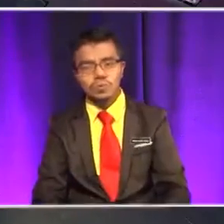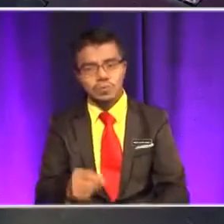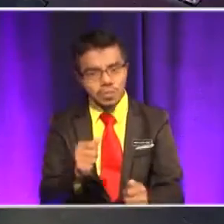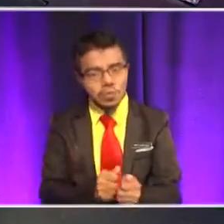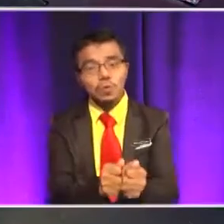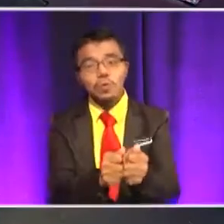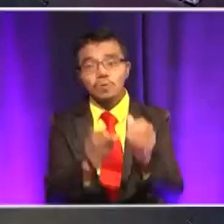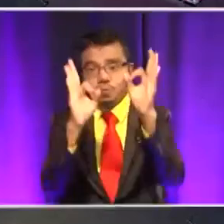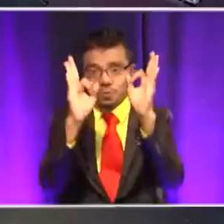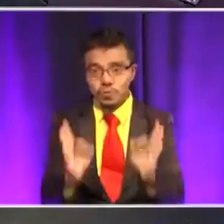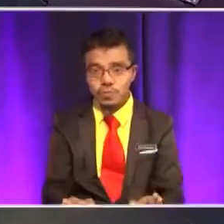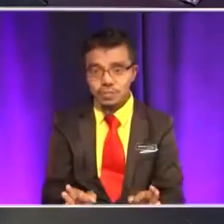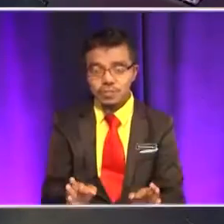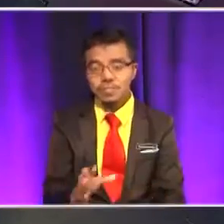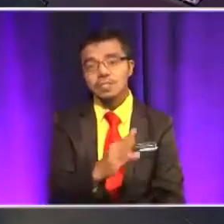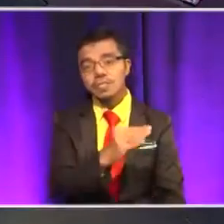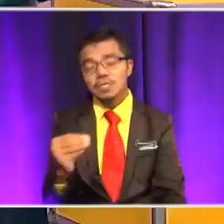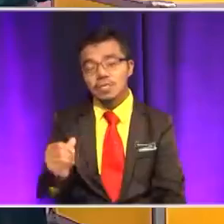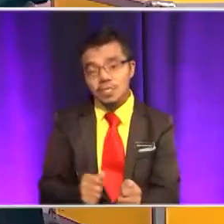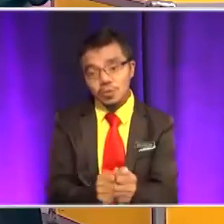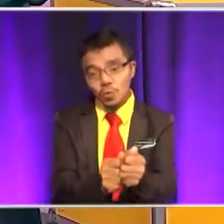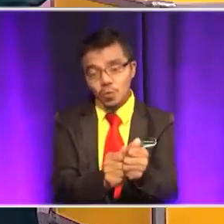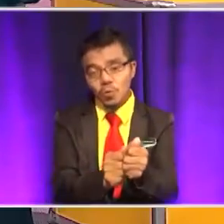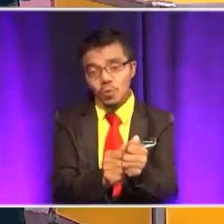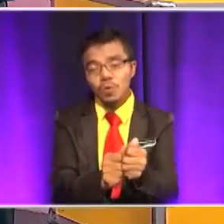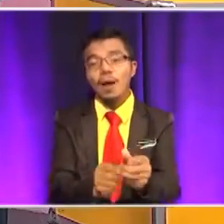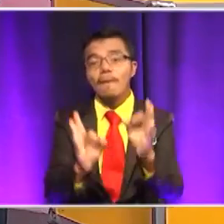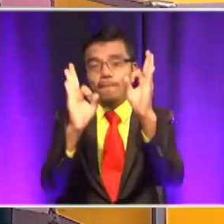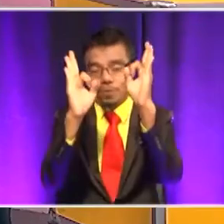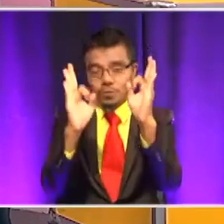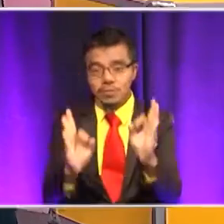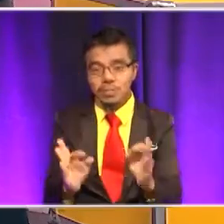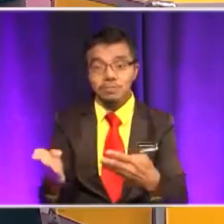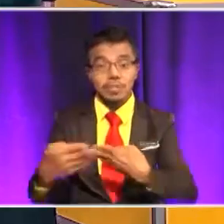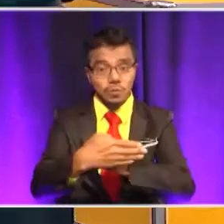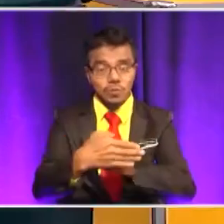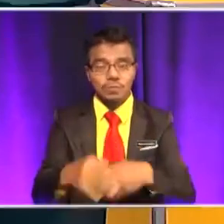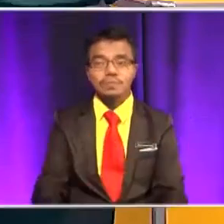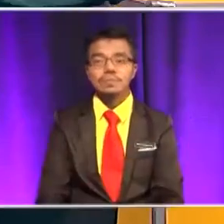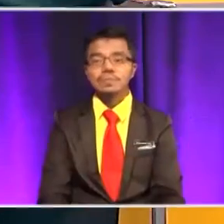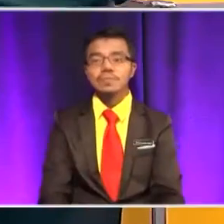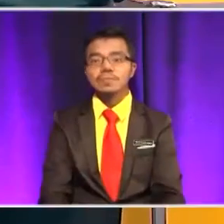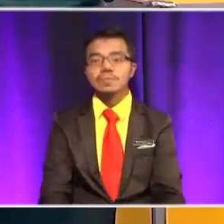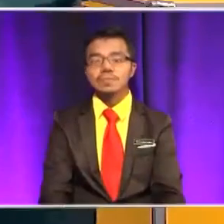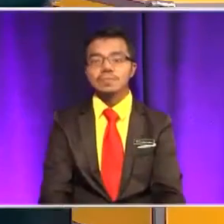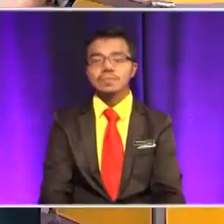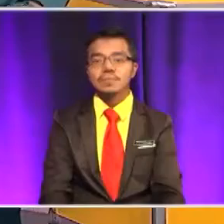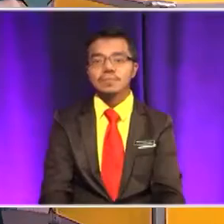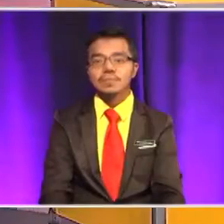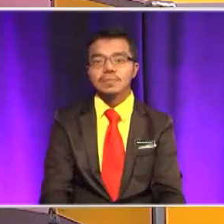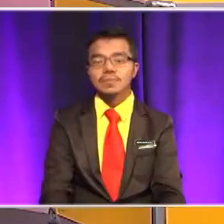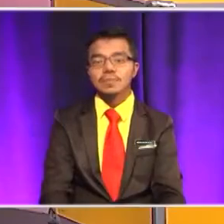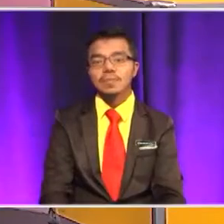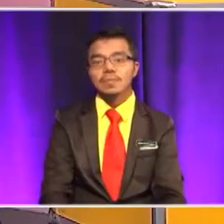fungsi dia mengikut kepada bentuk tapi Biasanya kita gunakan bentuk mengikut kepada fungsi Oke dan yang ketiga adalah